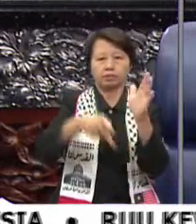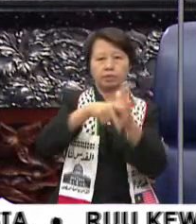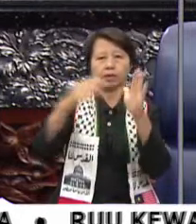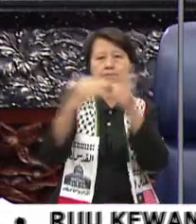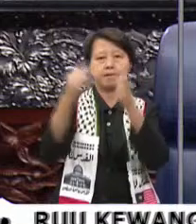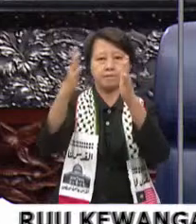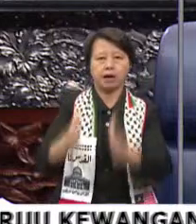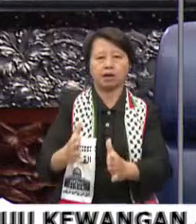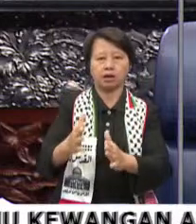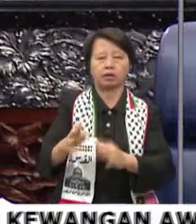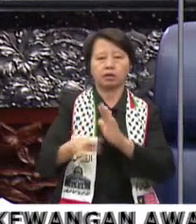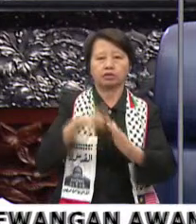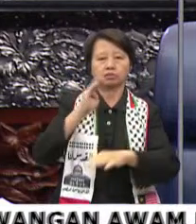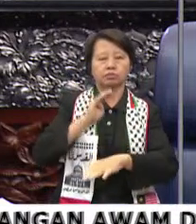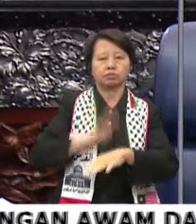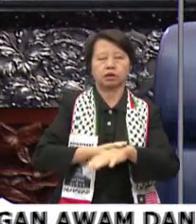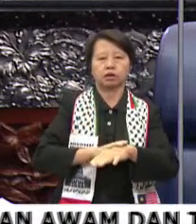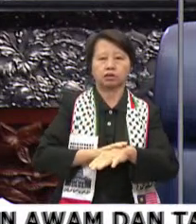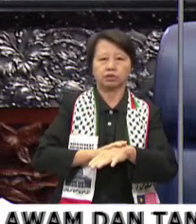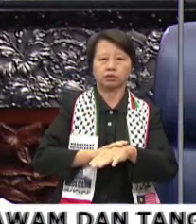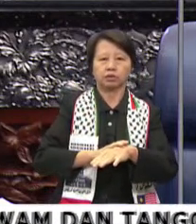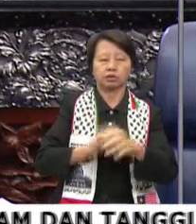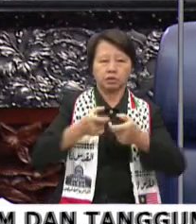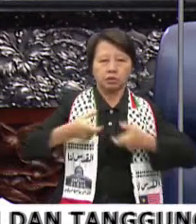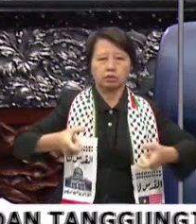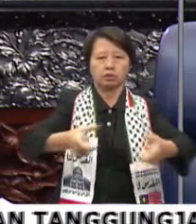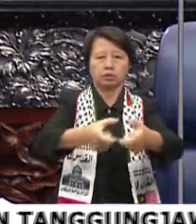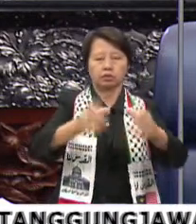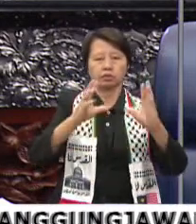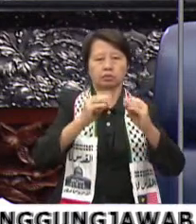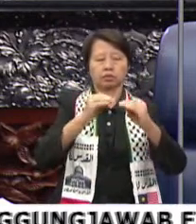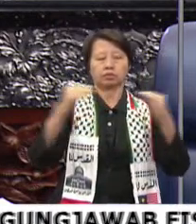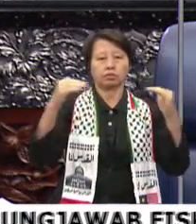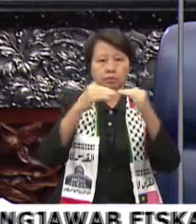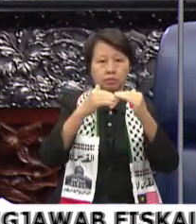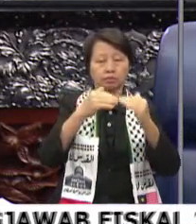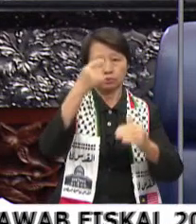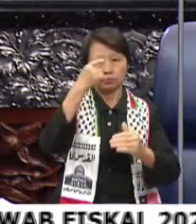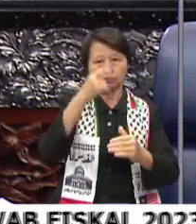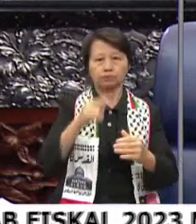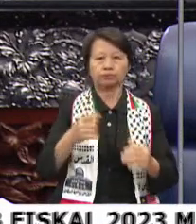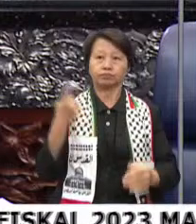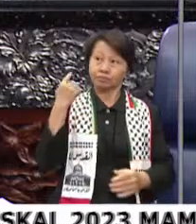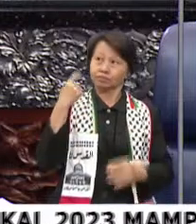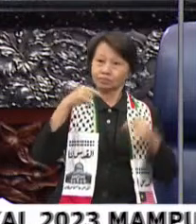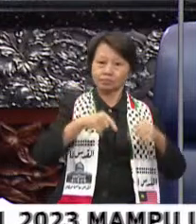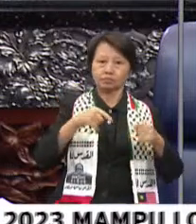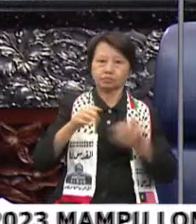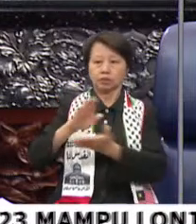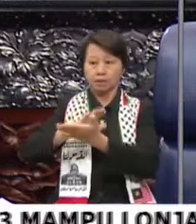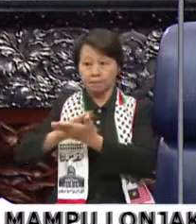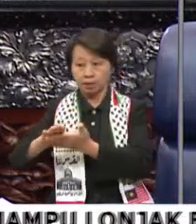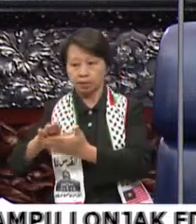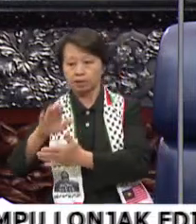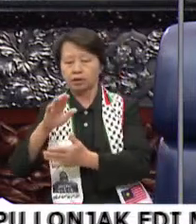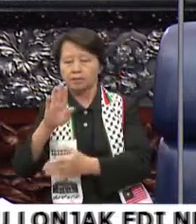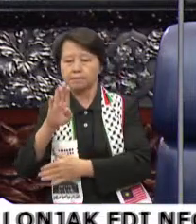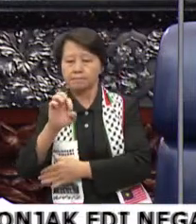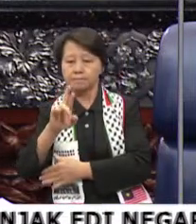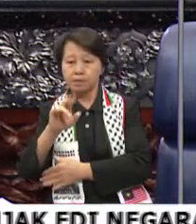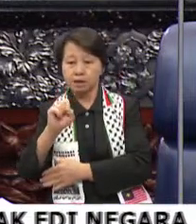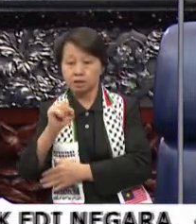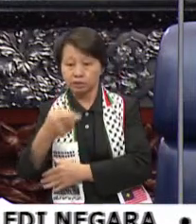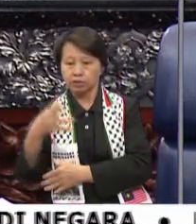pembangkang semasa kongres keadilan baik ni bersih dan Il sekali lagi